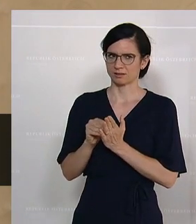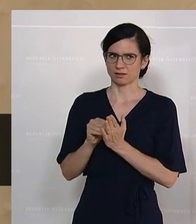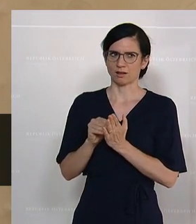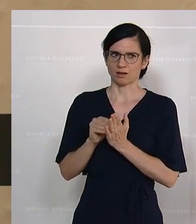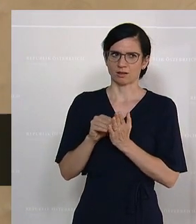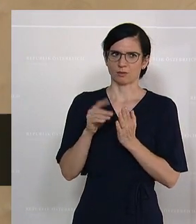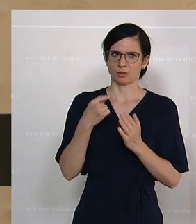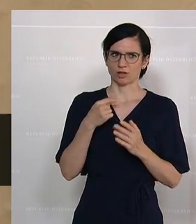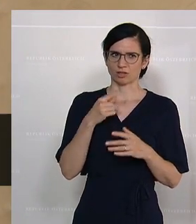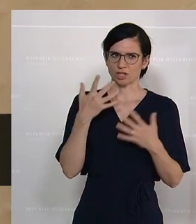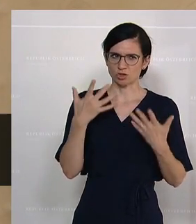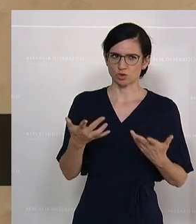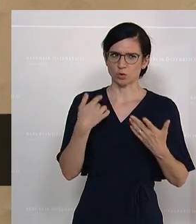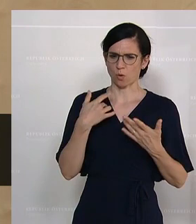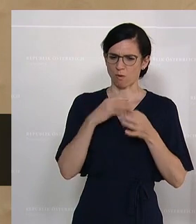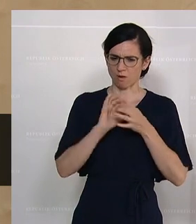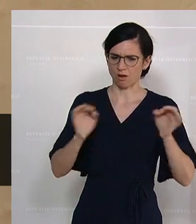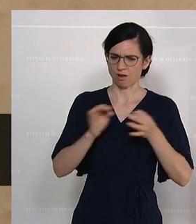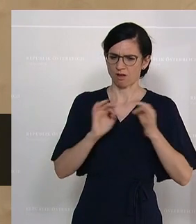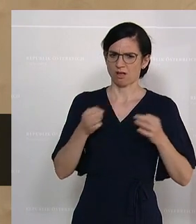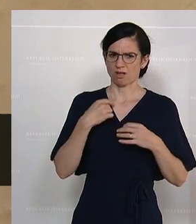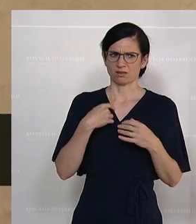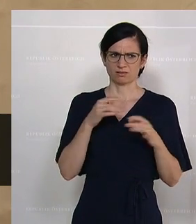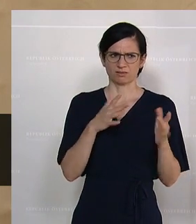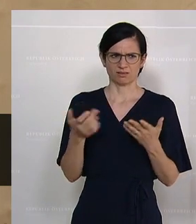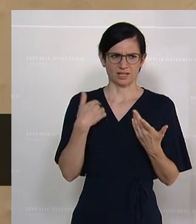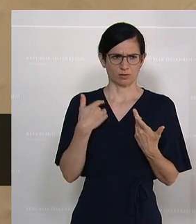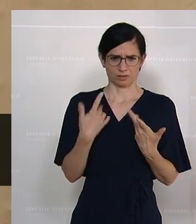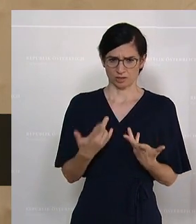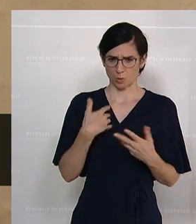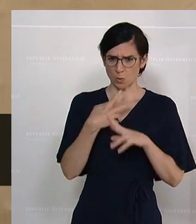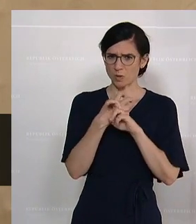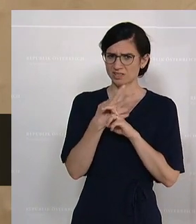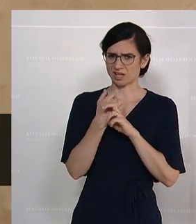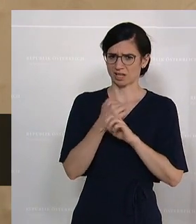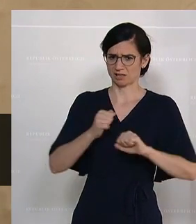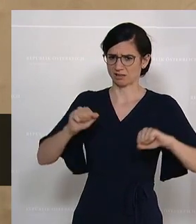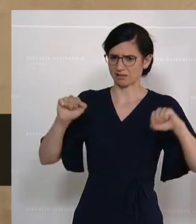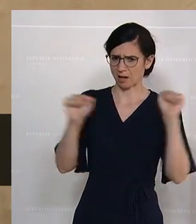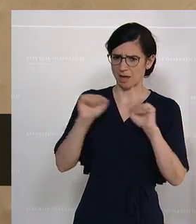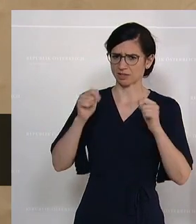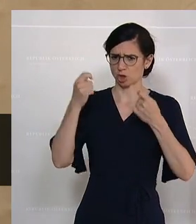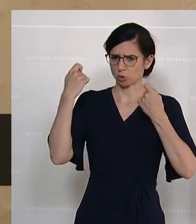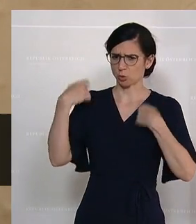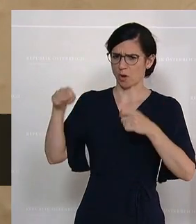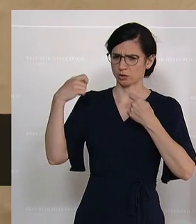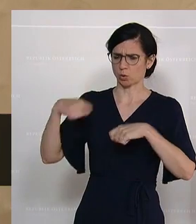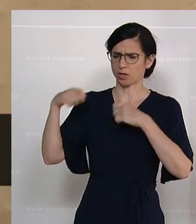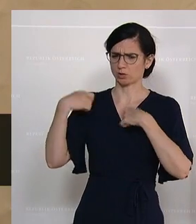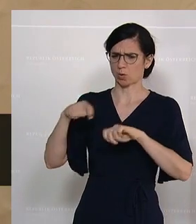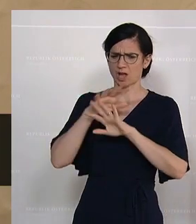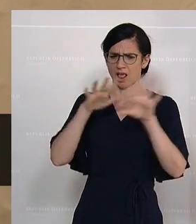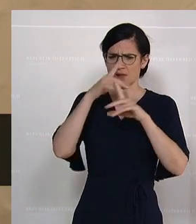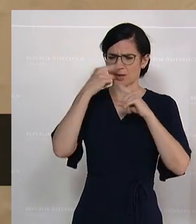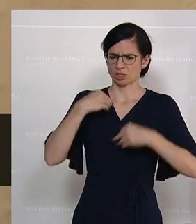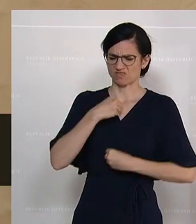zukunft kanal dort logiert durchgehend als volk so weit in das wir in österreich eine dramatische teuerung erleben dass die menschen verzweifelt